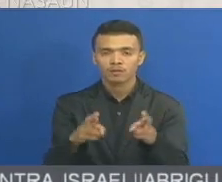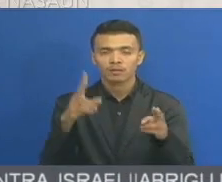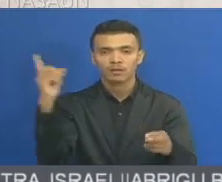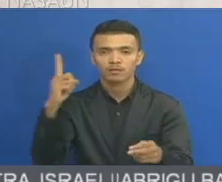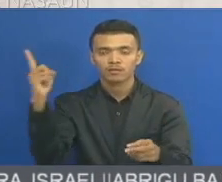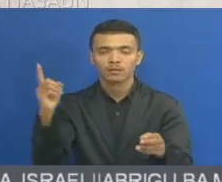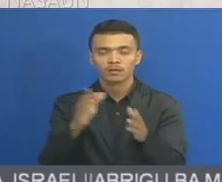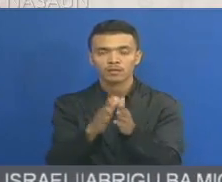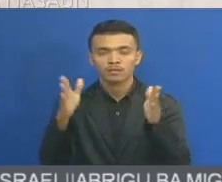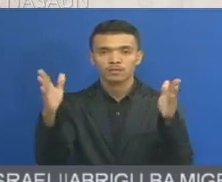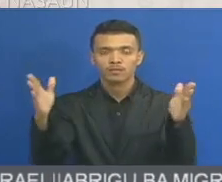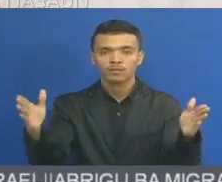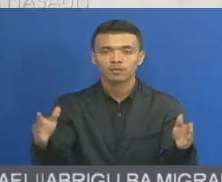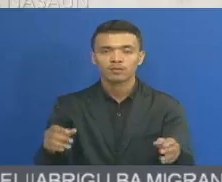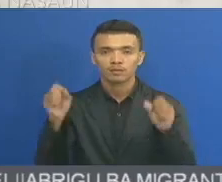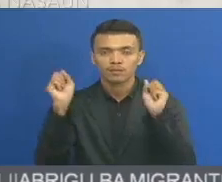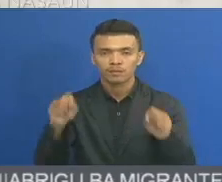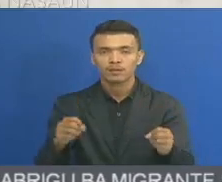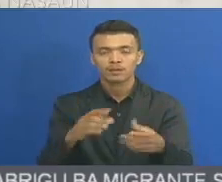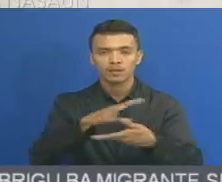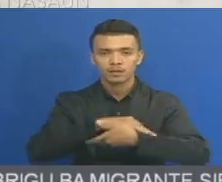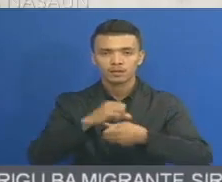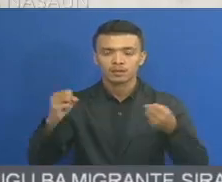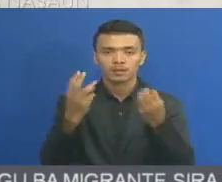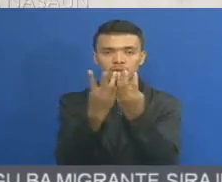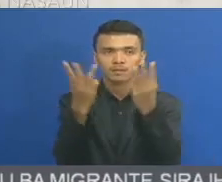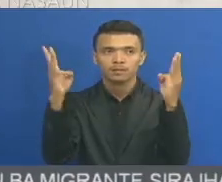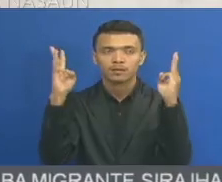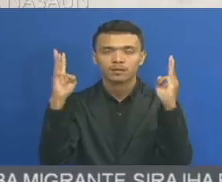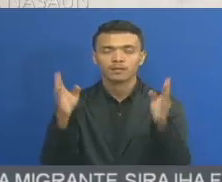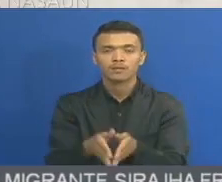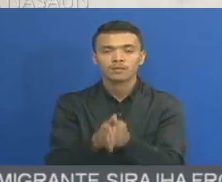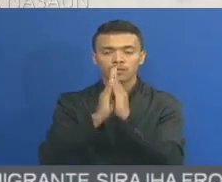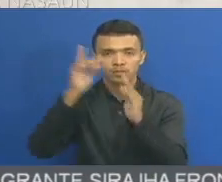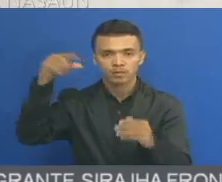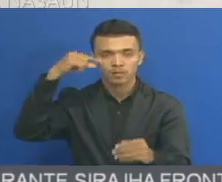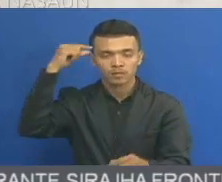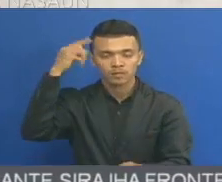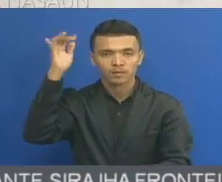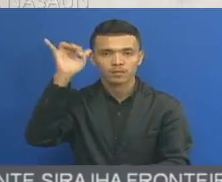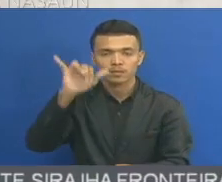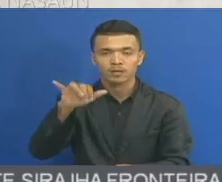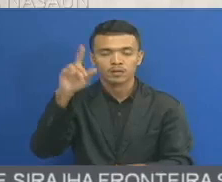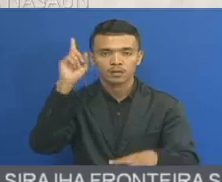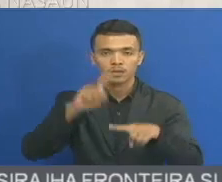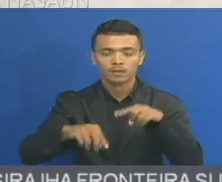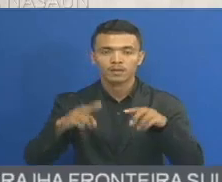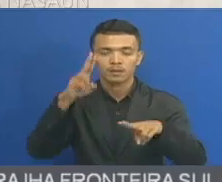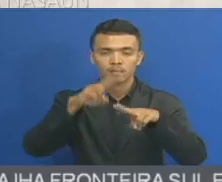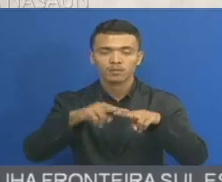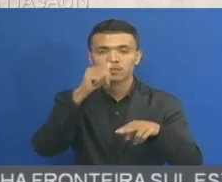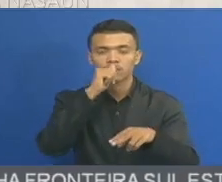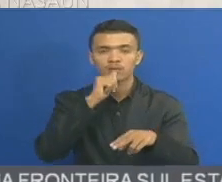bele bele on ni sai polo si penahan kudu ko. Usu ba gubernante sira la bele turno no kela